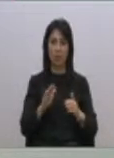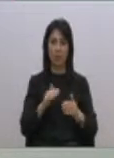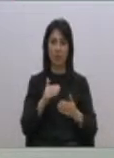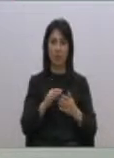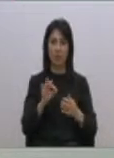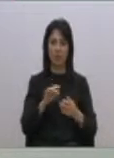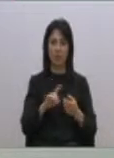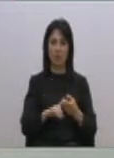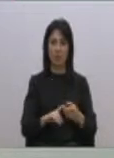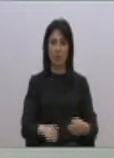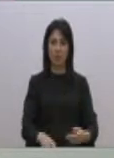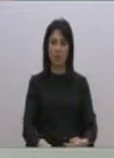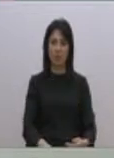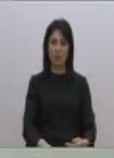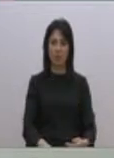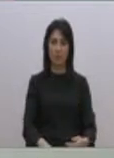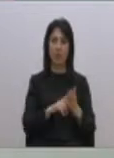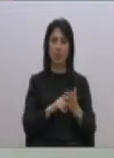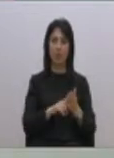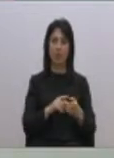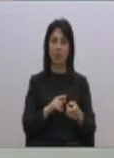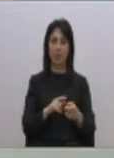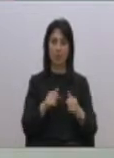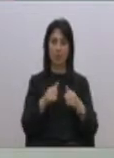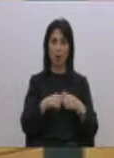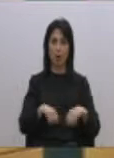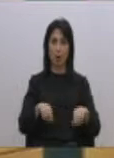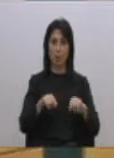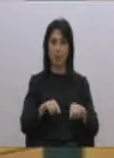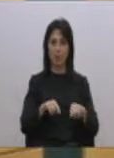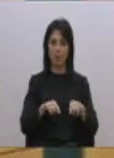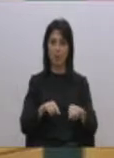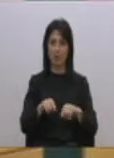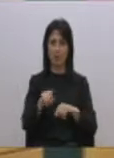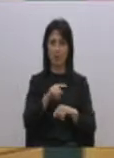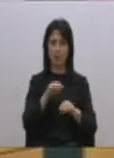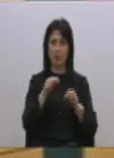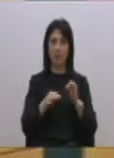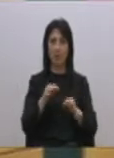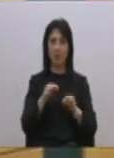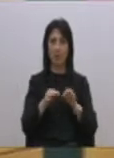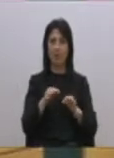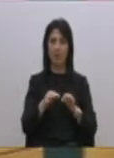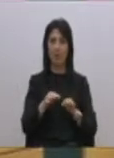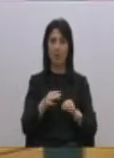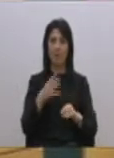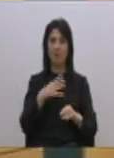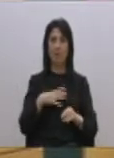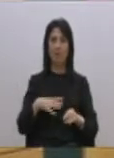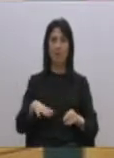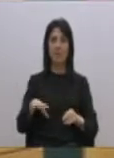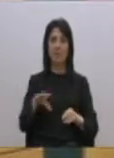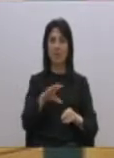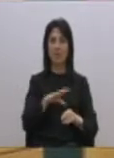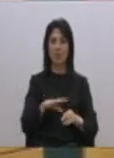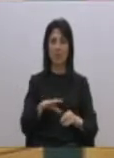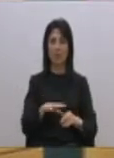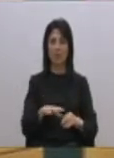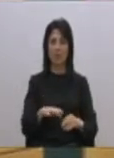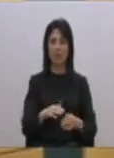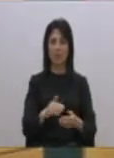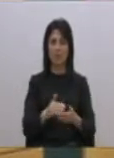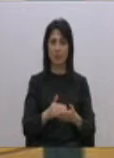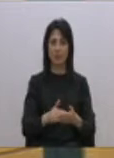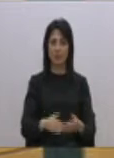შესახებ. Meșude cu puncte care dați poate leva și ești leva ca să știți să s-a mărtul și s-a cartul ca unde lui dat genelit